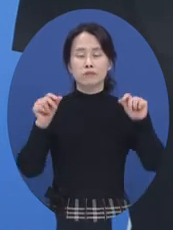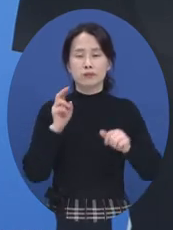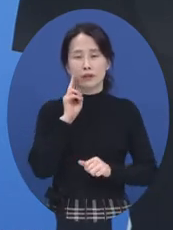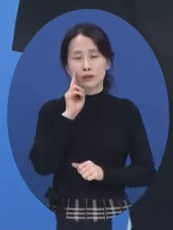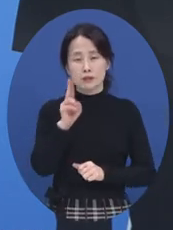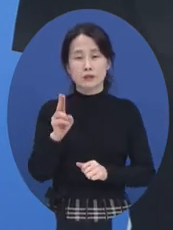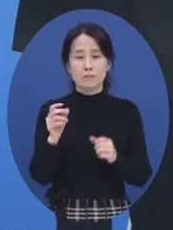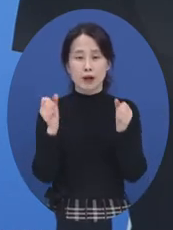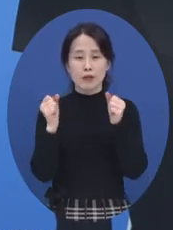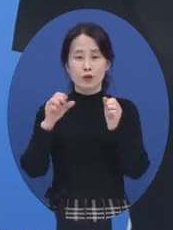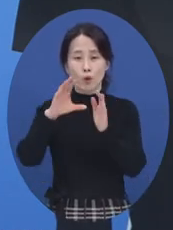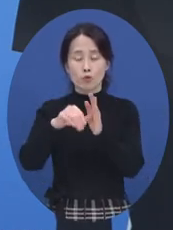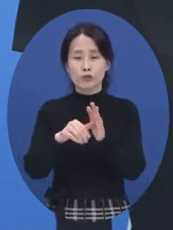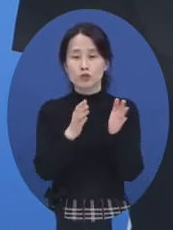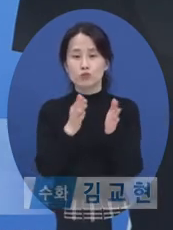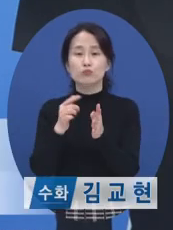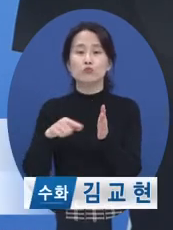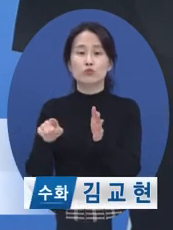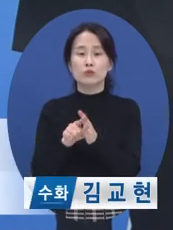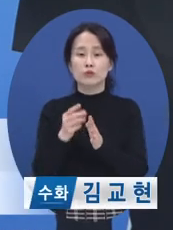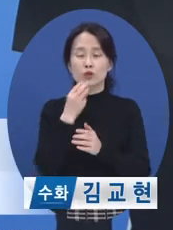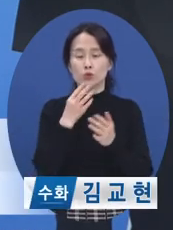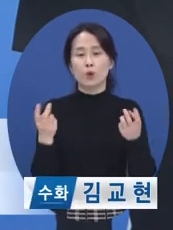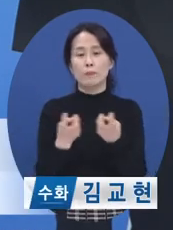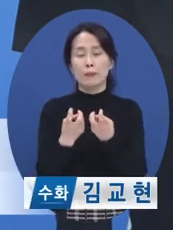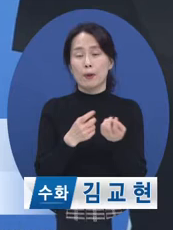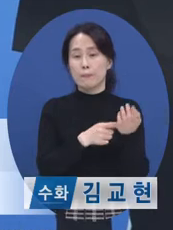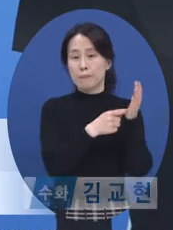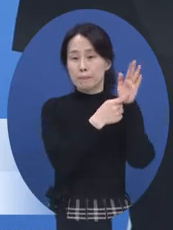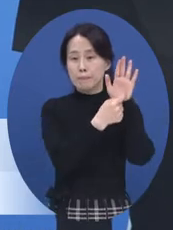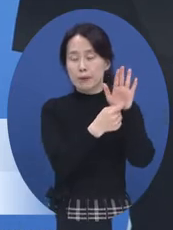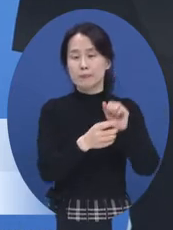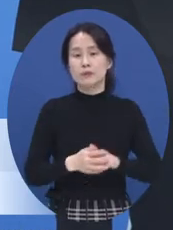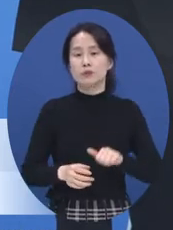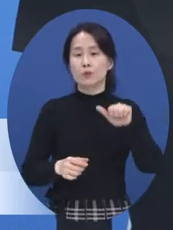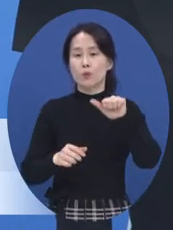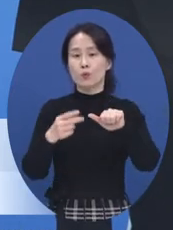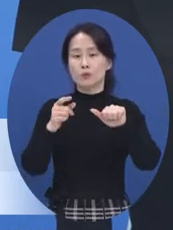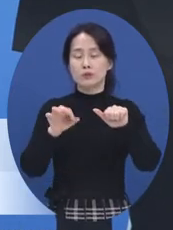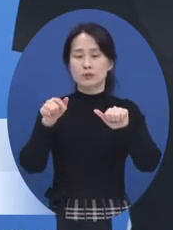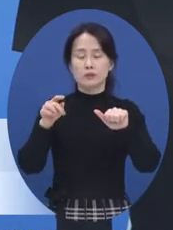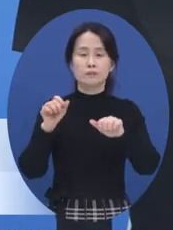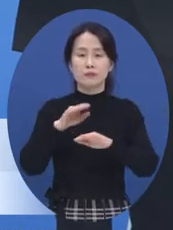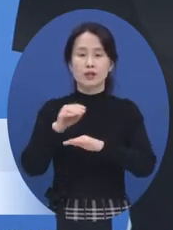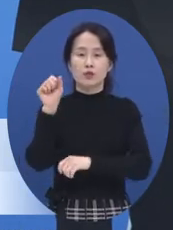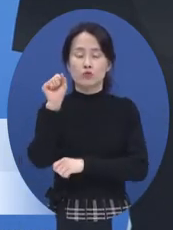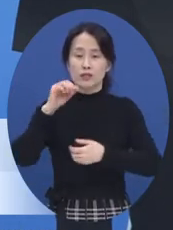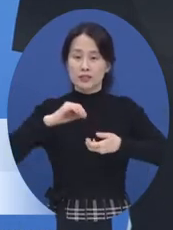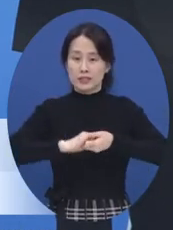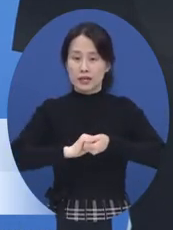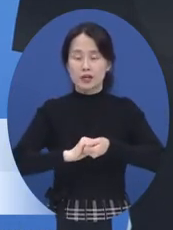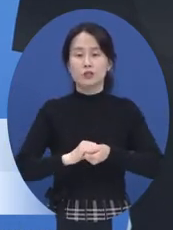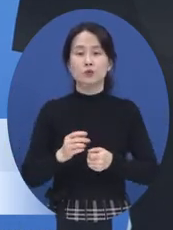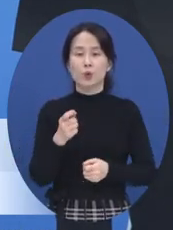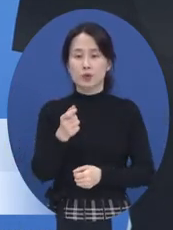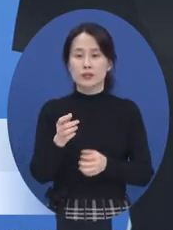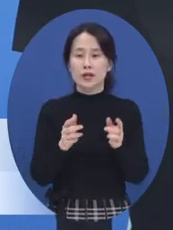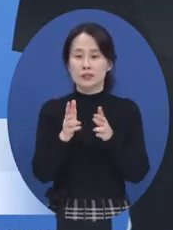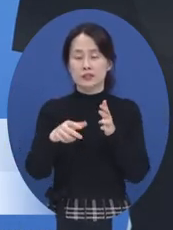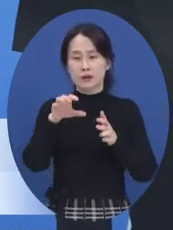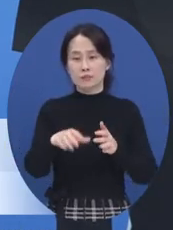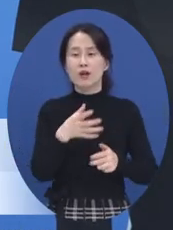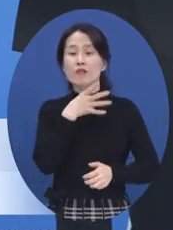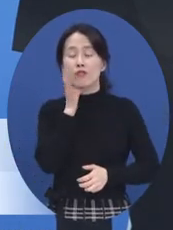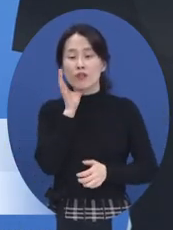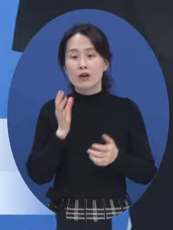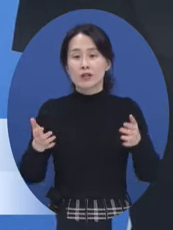미세먼지가 심해지는 겨울철을 대비해 경기도가 대책을 내놨습니다. 5등급 차량 운행 제한 단속과 소규모 사업장 노후